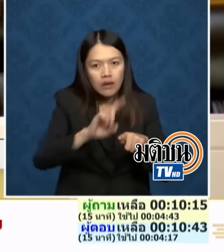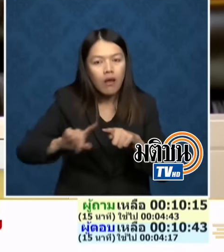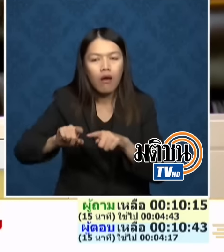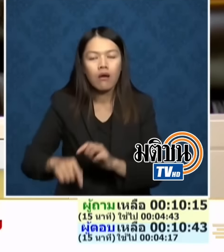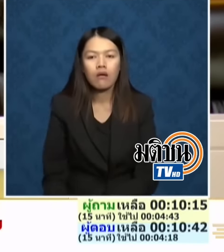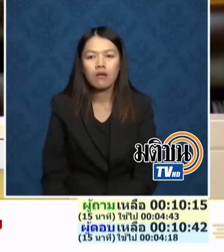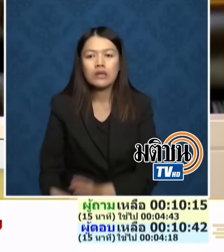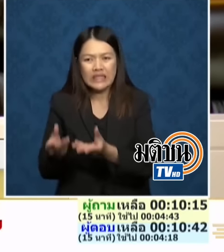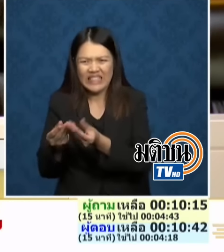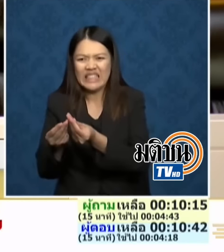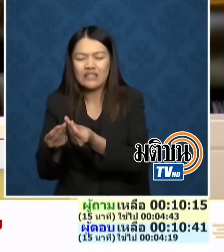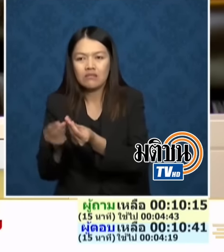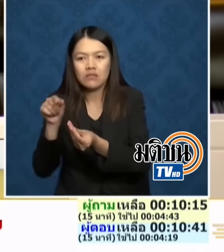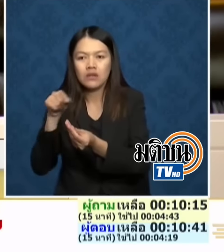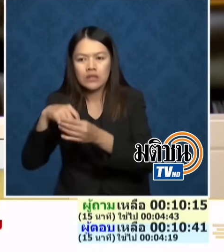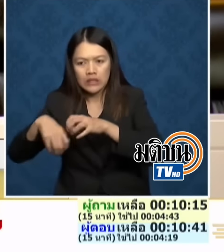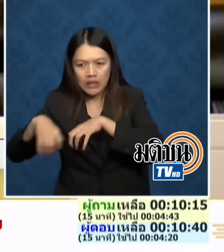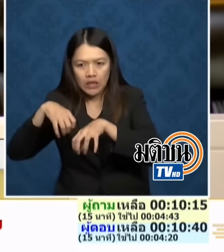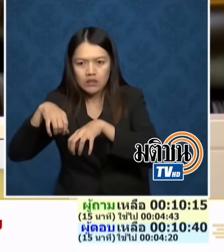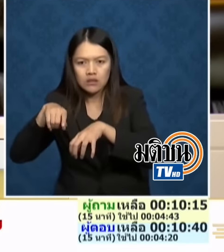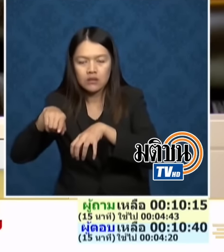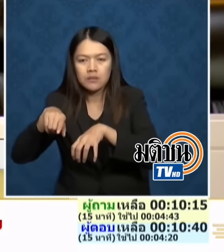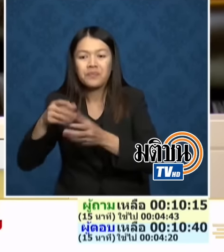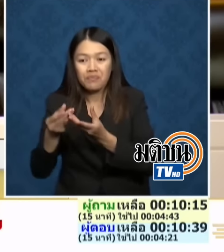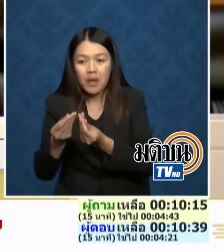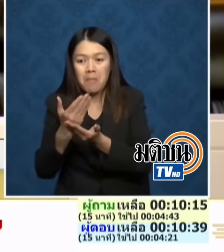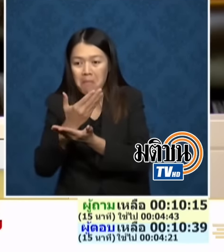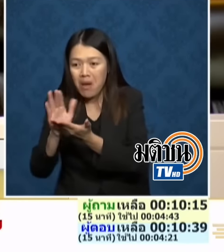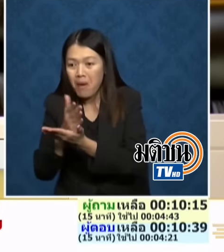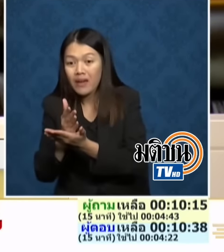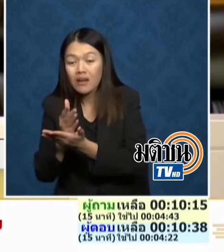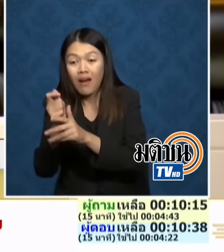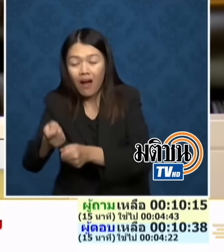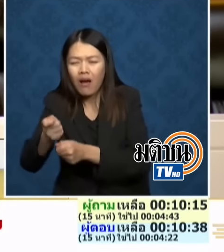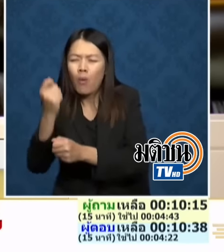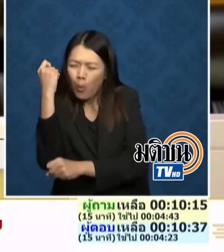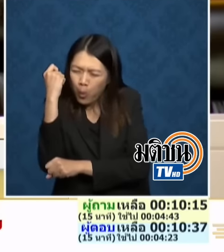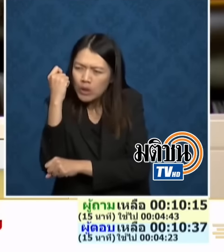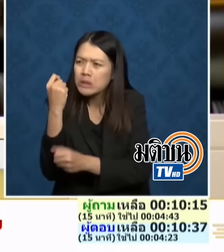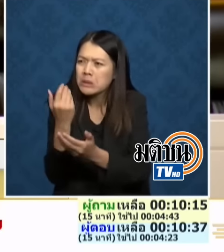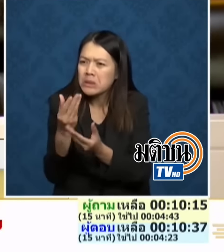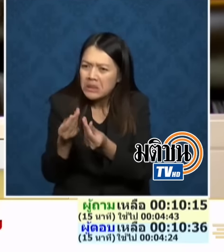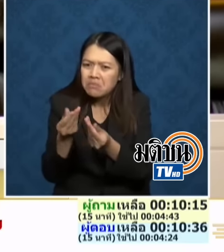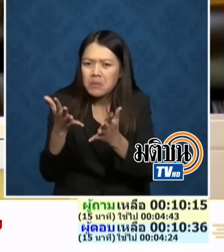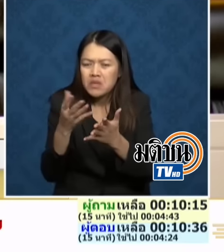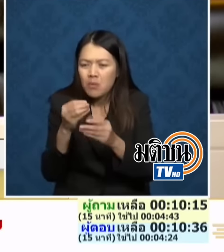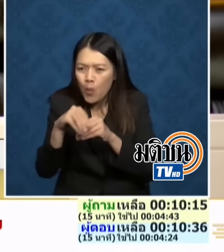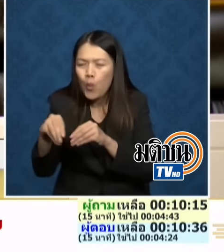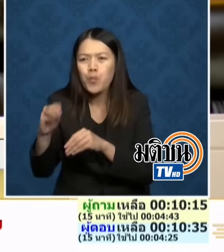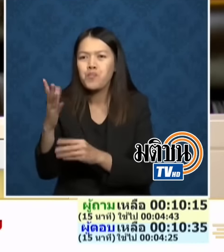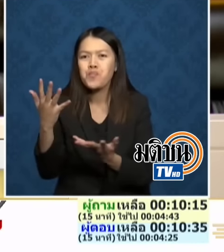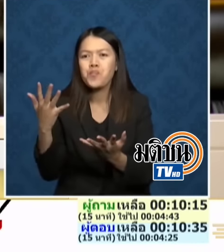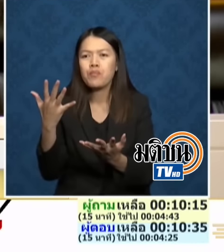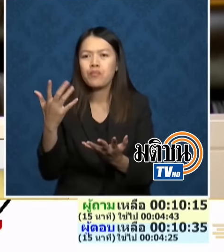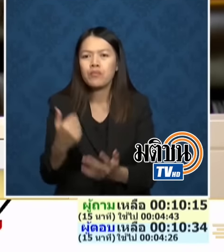สำหรบการประดิวปิินคุณมีหน้าที่จัดสันที่ดินให้กบเกษตกรผู้ยากลายไมมทดนนำกินเรา